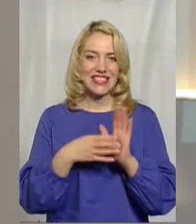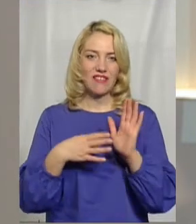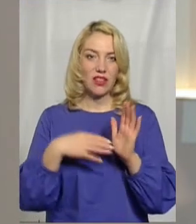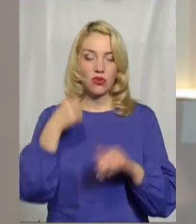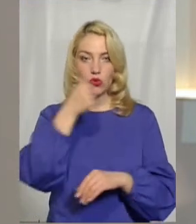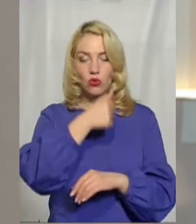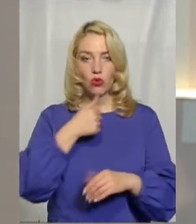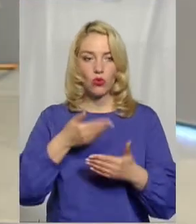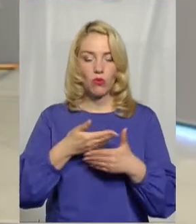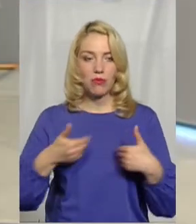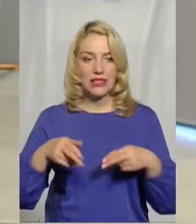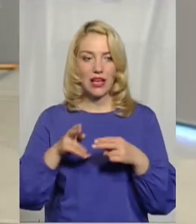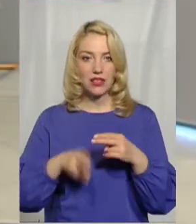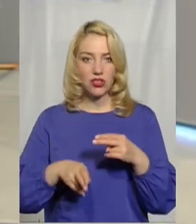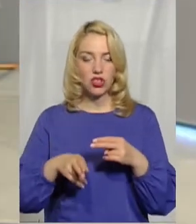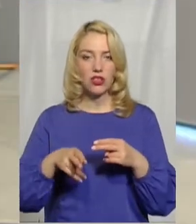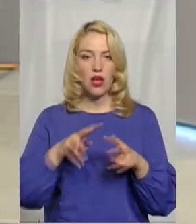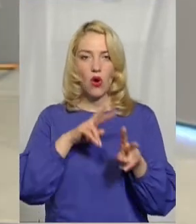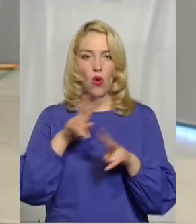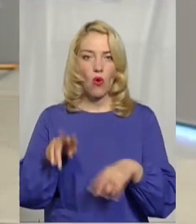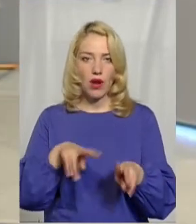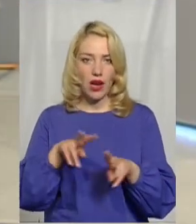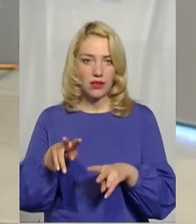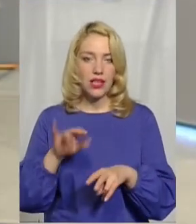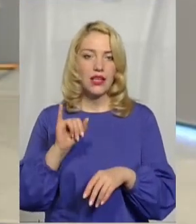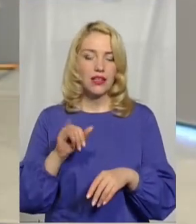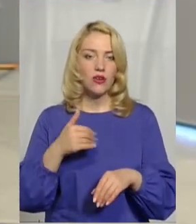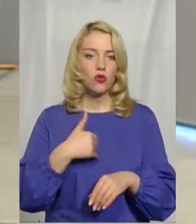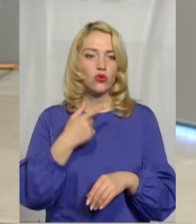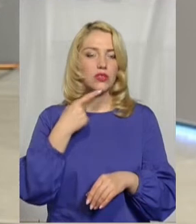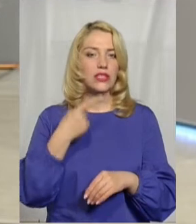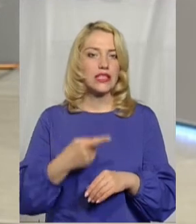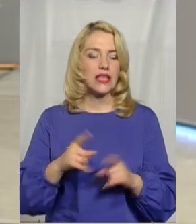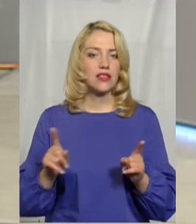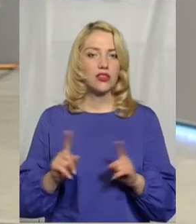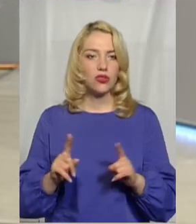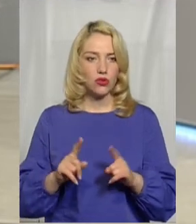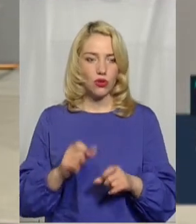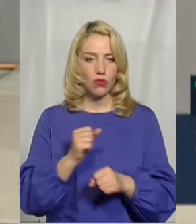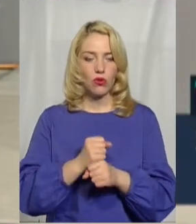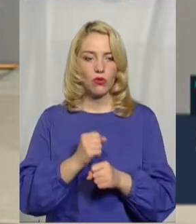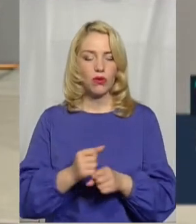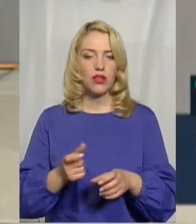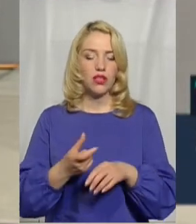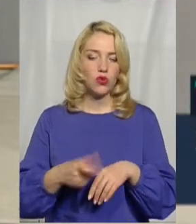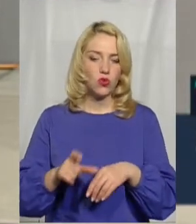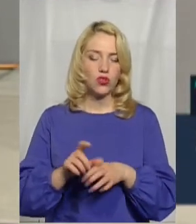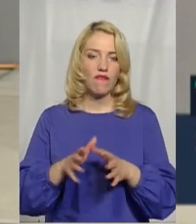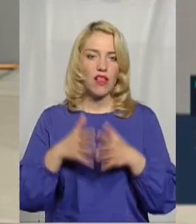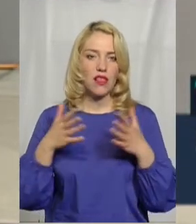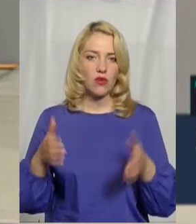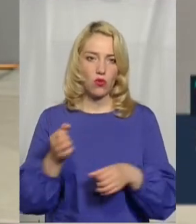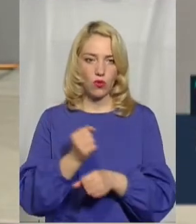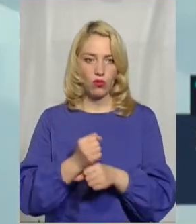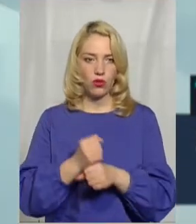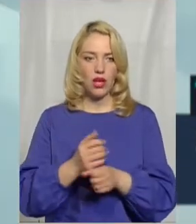2019 року ми закінчили огляд. І хочу сказати, що проробили дуже велику роботу. Велику